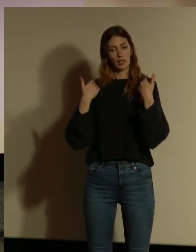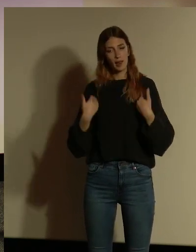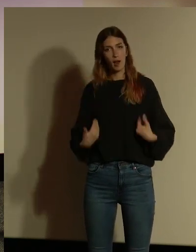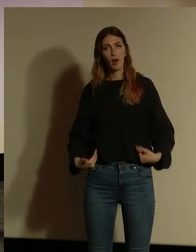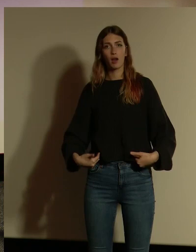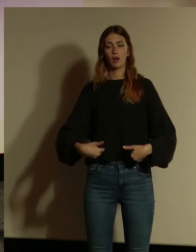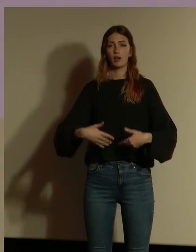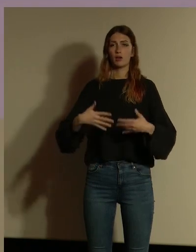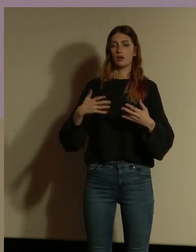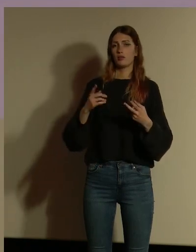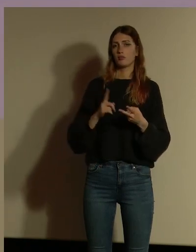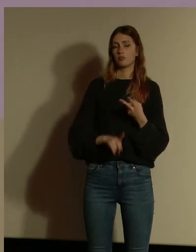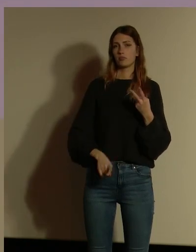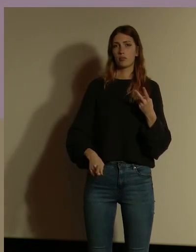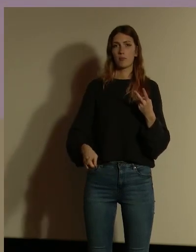välimus, meie